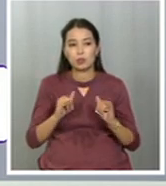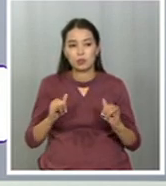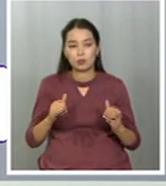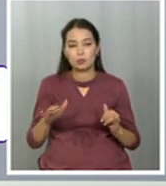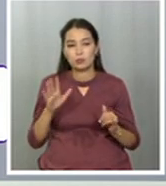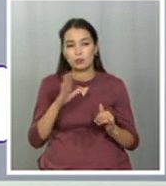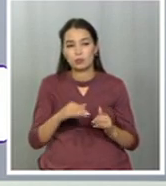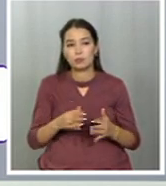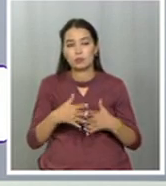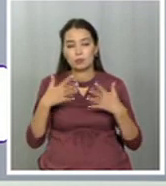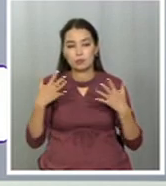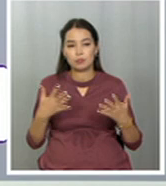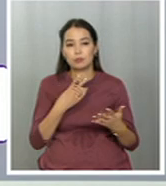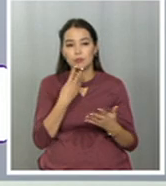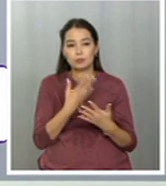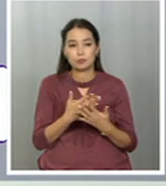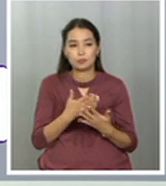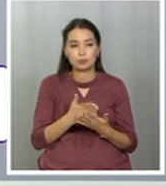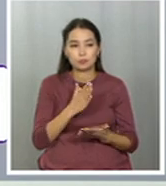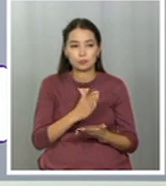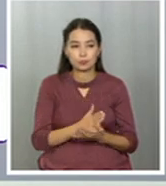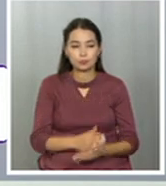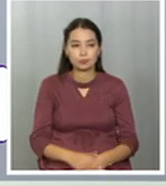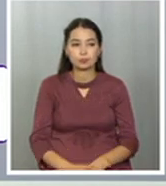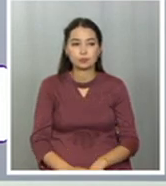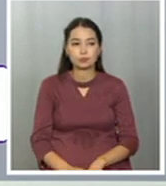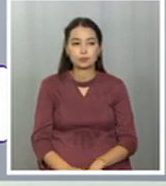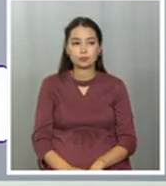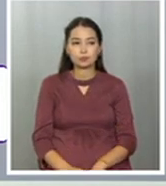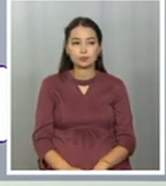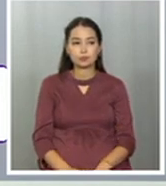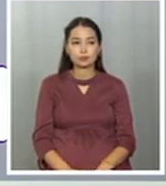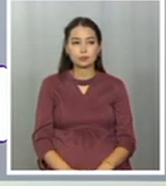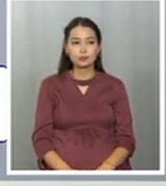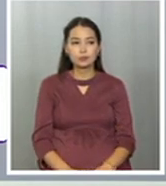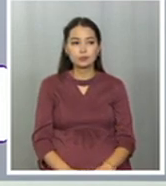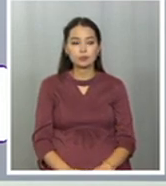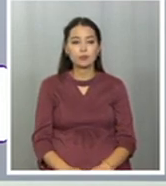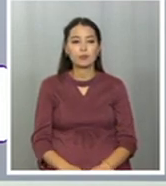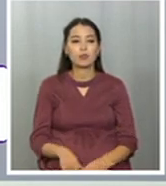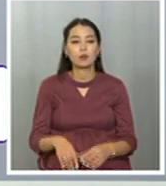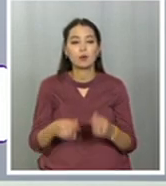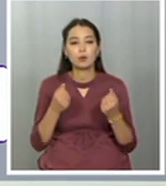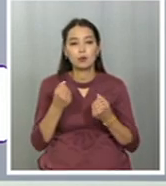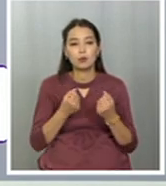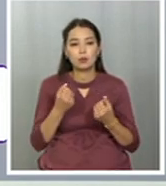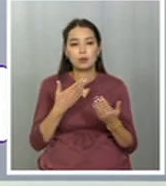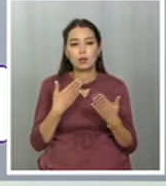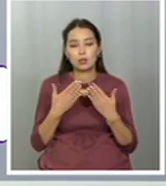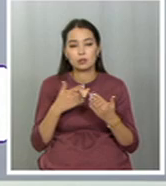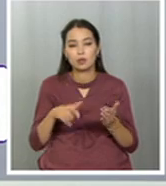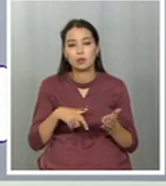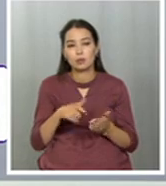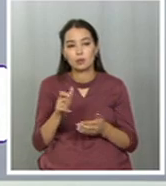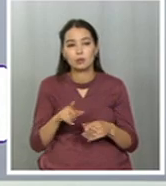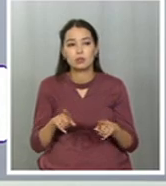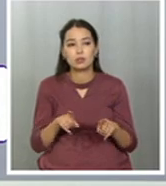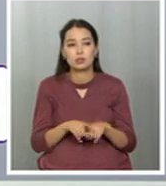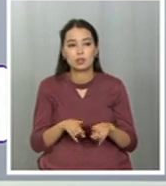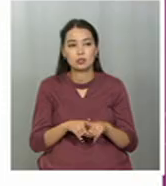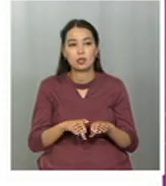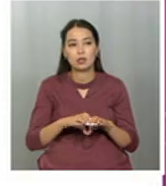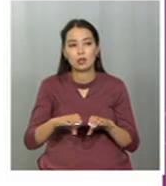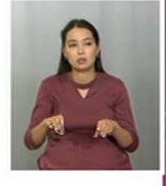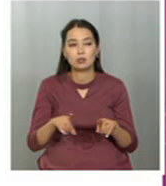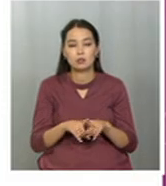ресурстары аса маңызды рөл атқарады десе қателеспеген боламыз. Және көлік қатынастарында біз өзендер мен каналдарды пайдаланамыз.